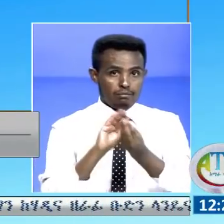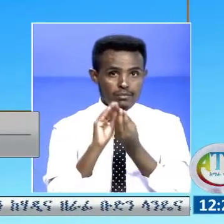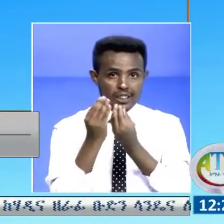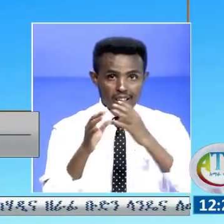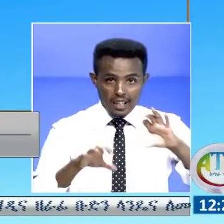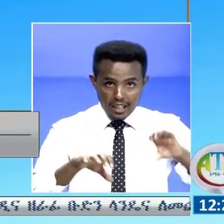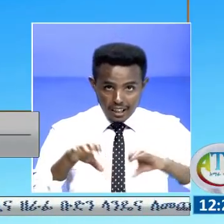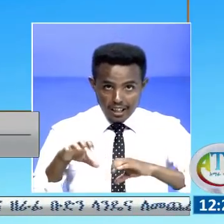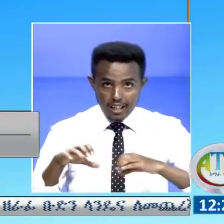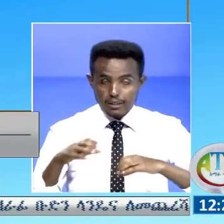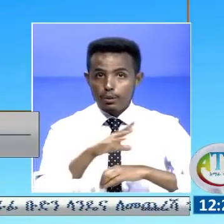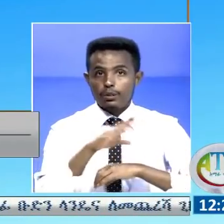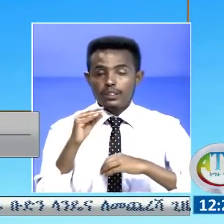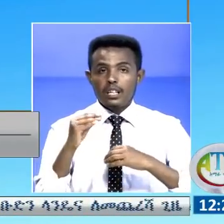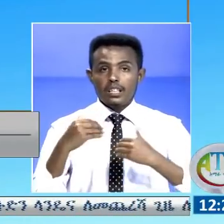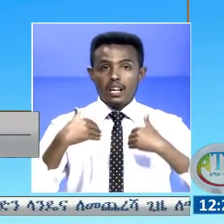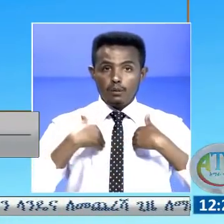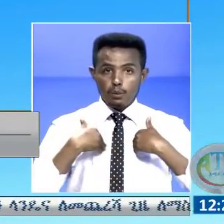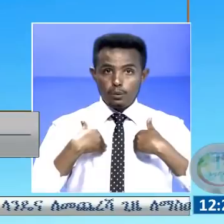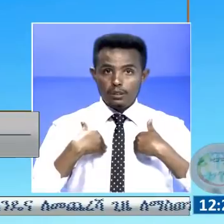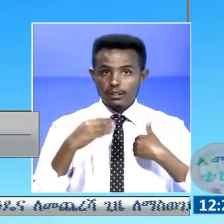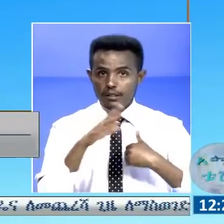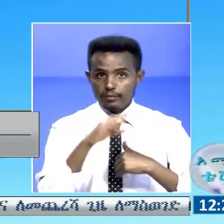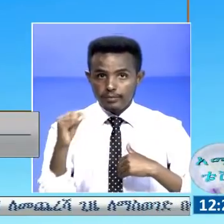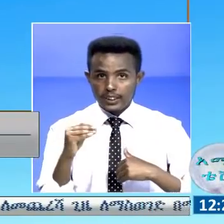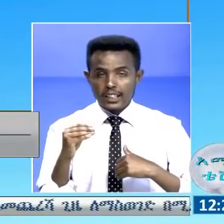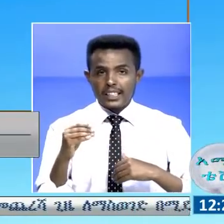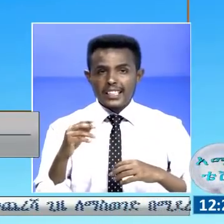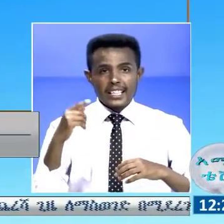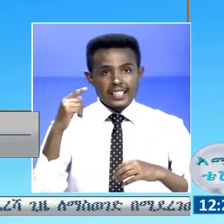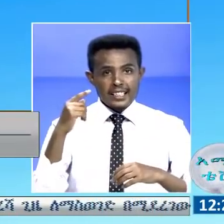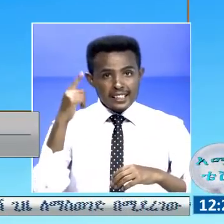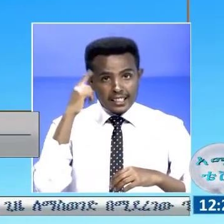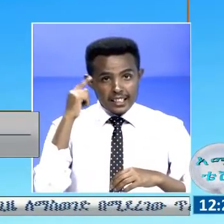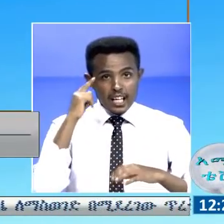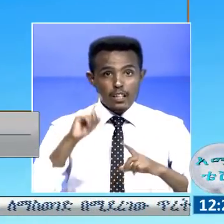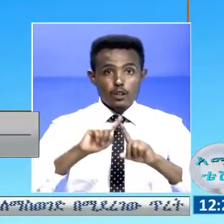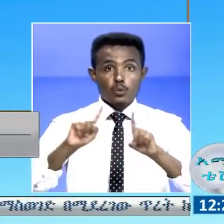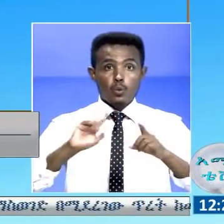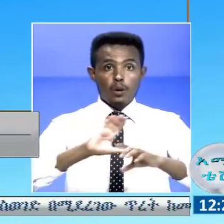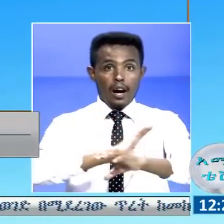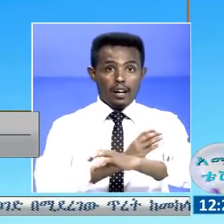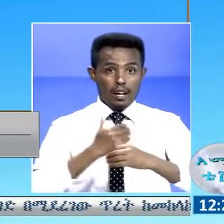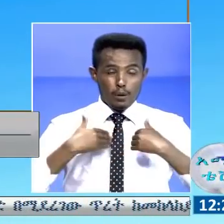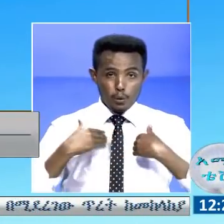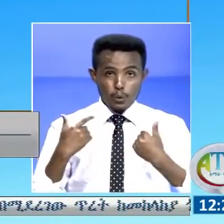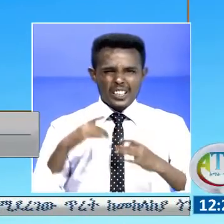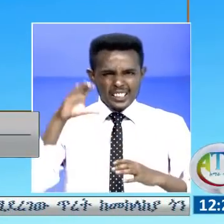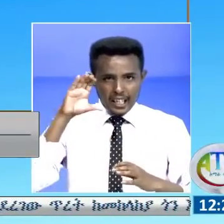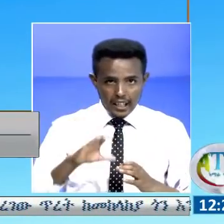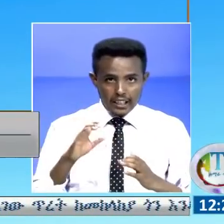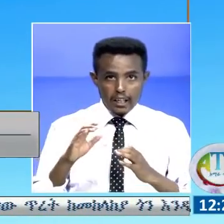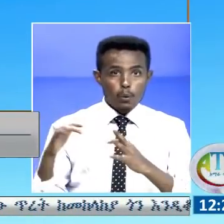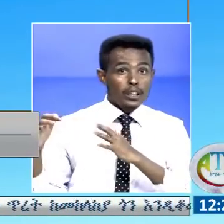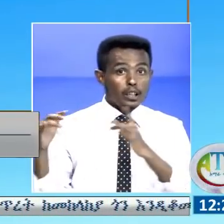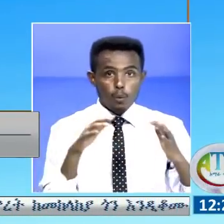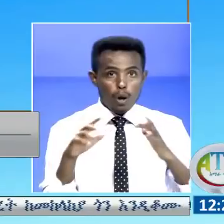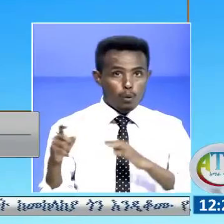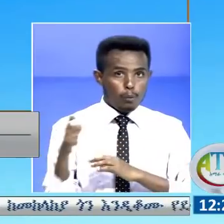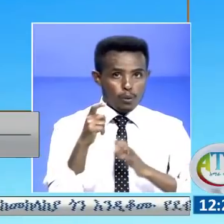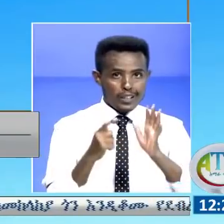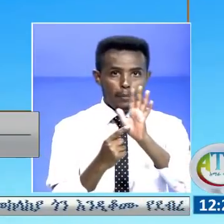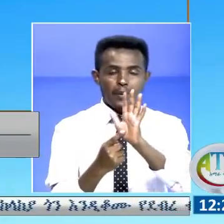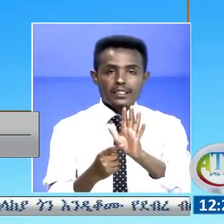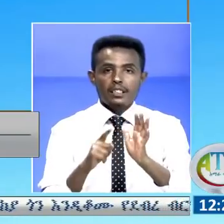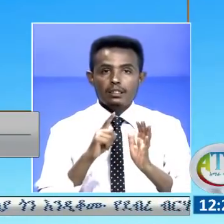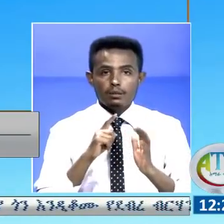እየታከሙ እንደዚሁም ደግሞ እንክብካቤ የተደረገላቸው ያሉ የትግራይ ልዩ ኃይል አባላት አሉ። ይህም ተገደው እየተዋጉ እንደሆነ የሚያሳይ